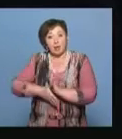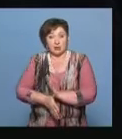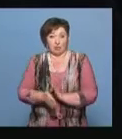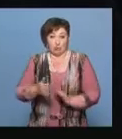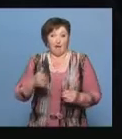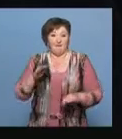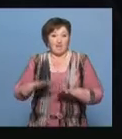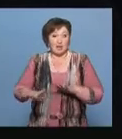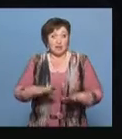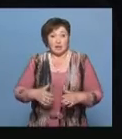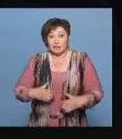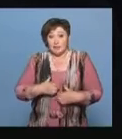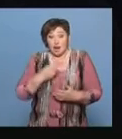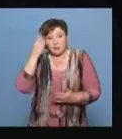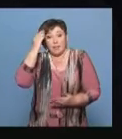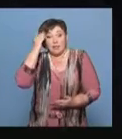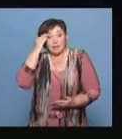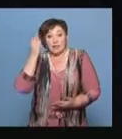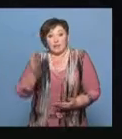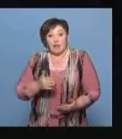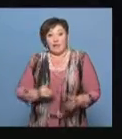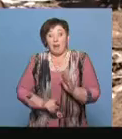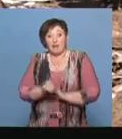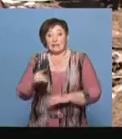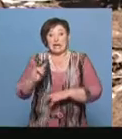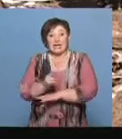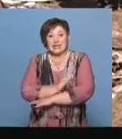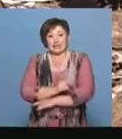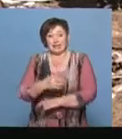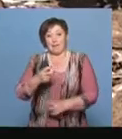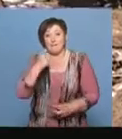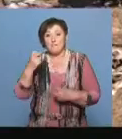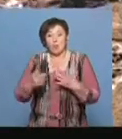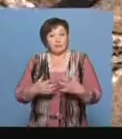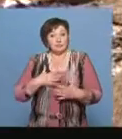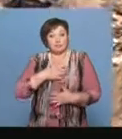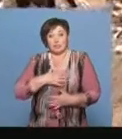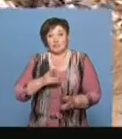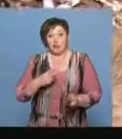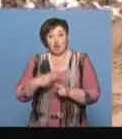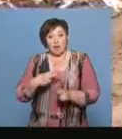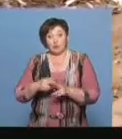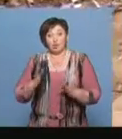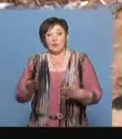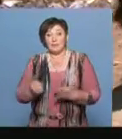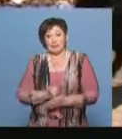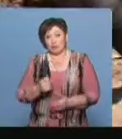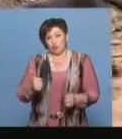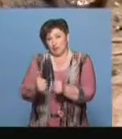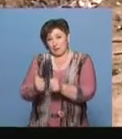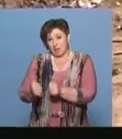фильтрат. Страшно представить. Давно появились мухи, крысы, неприятный запах. Все это мешает работать не только спасателям, но и